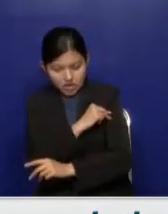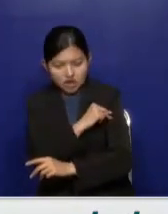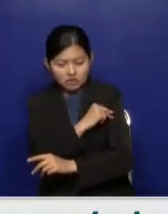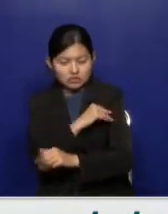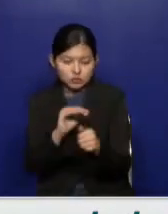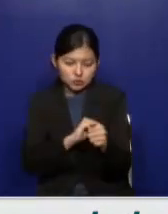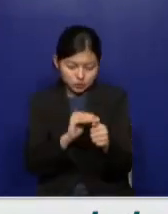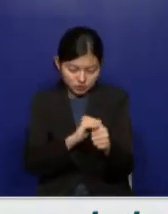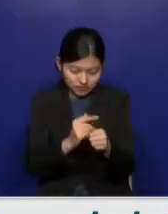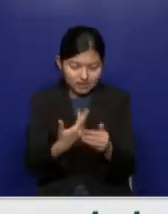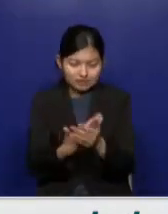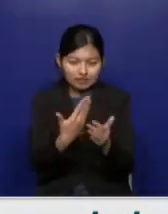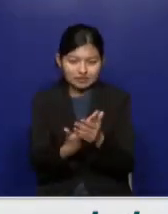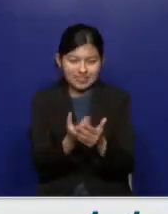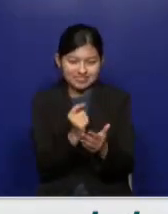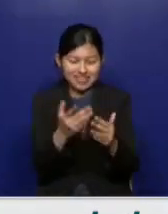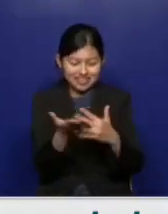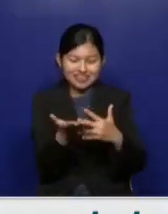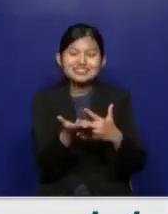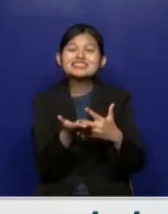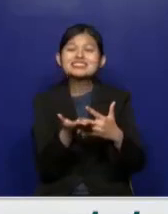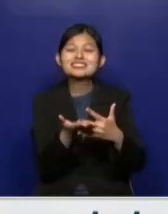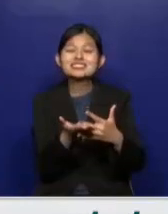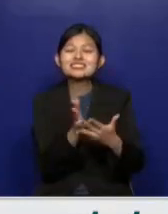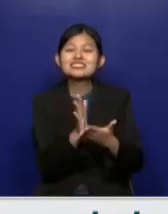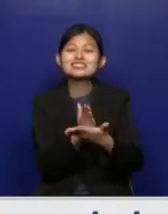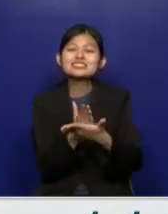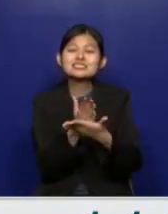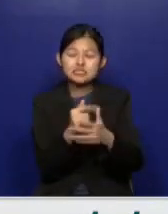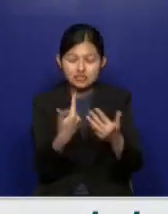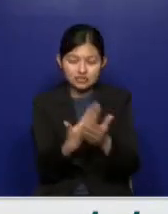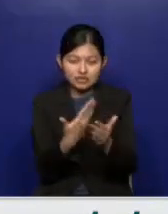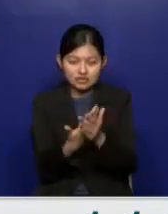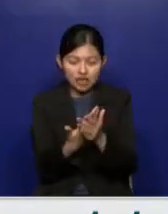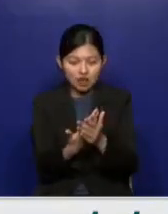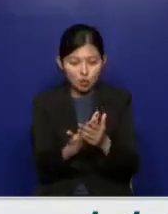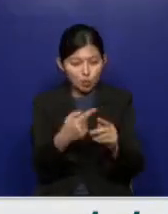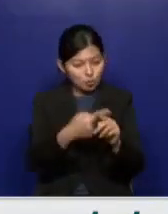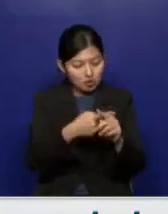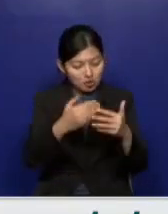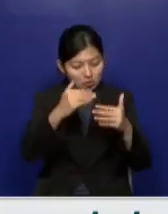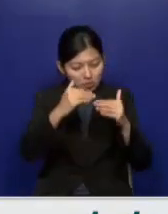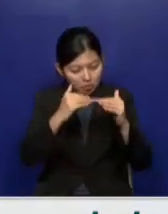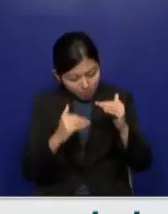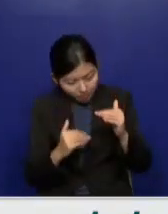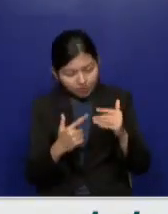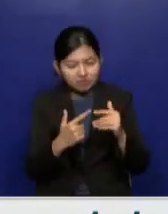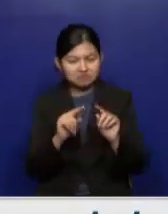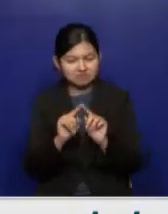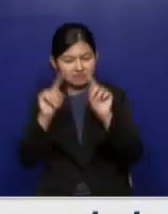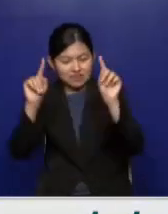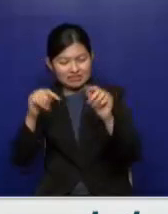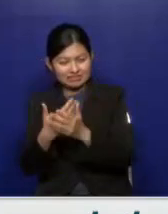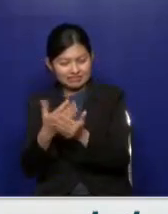นึ่งขณะที่เขารับบำเหน็จรายเดือนเนี่ยเงินเดือนต่อเดือนเขาลดลงไปเยอะผิดกับคนที่รับบำเหน็จเงินก้อน